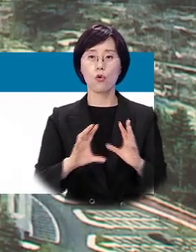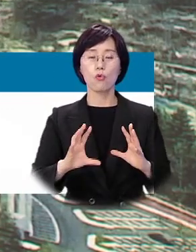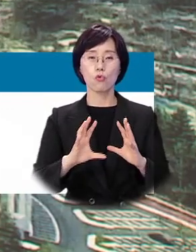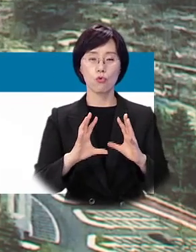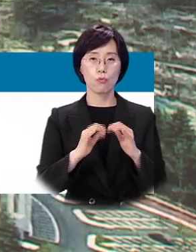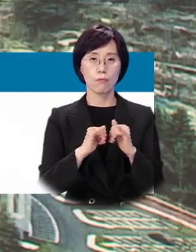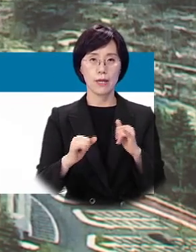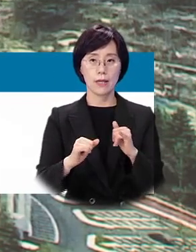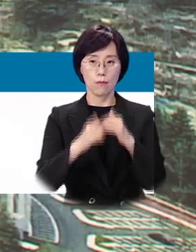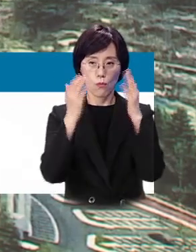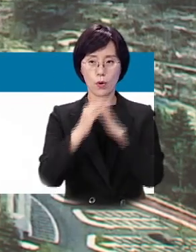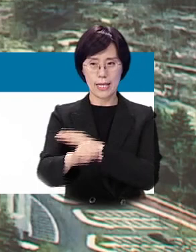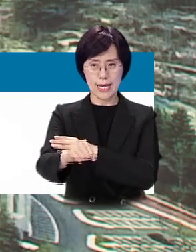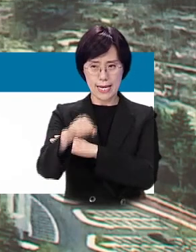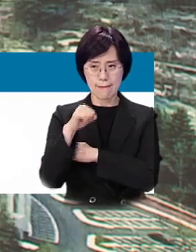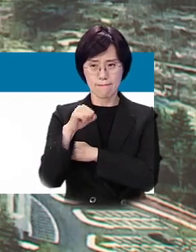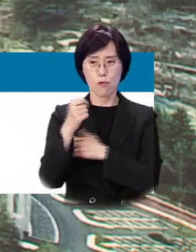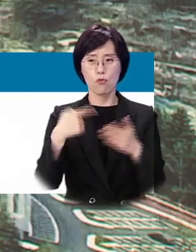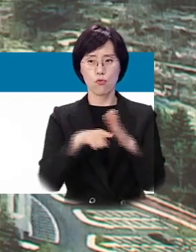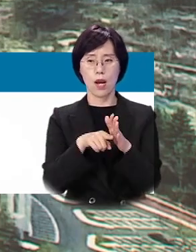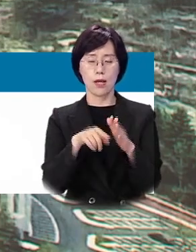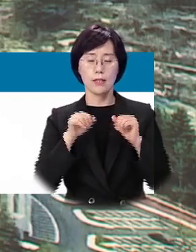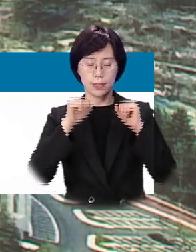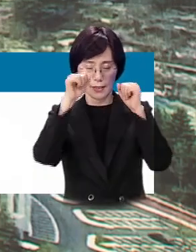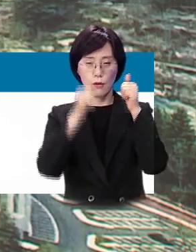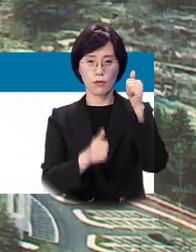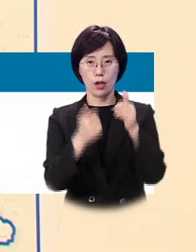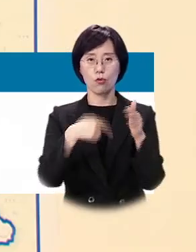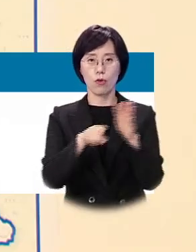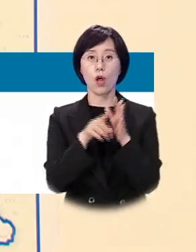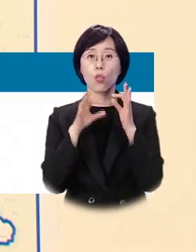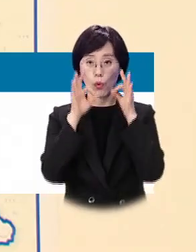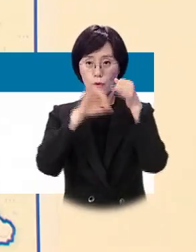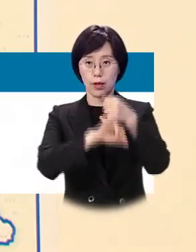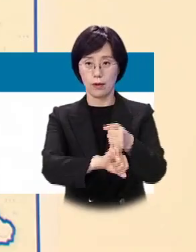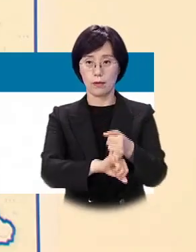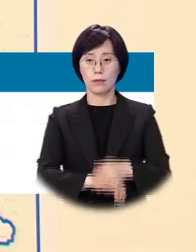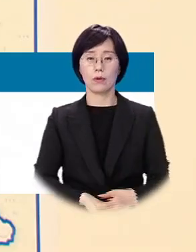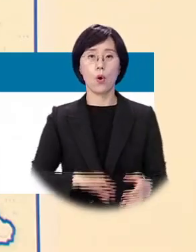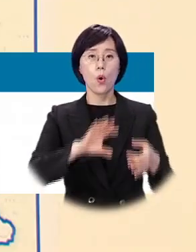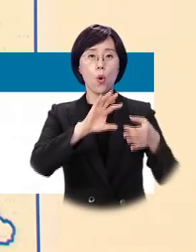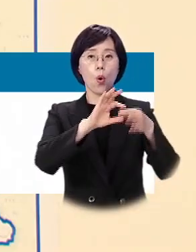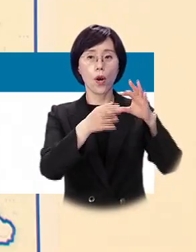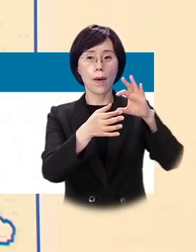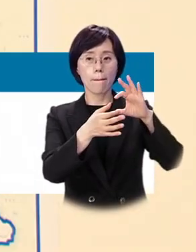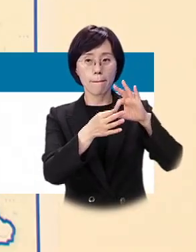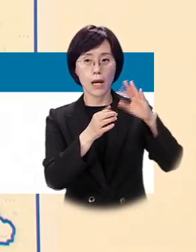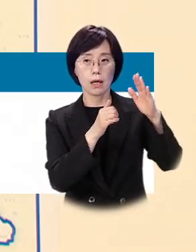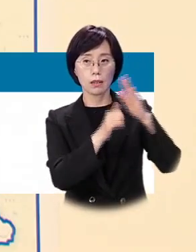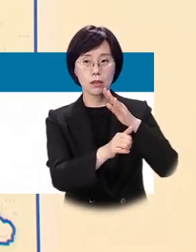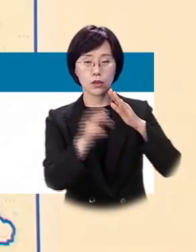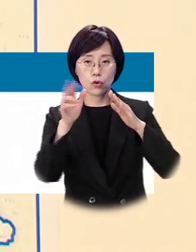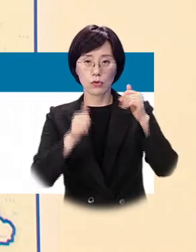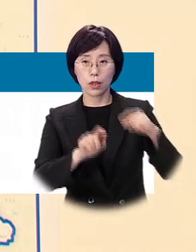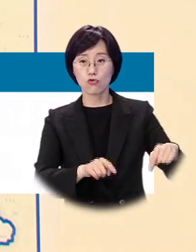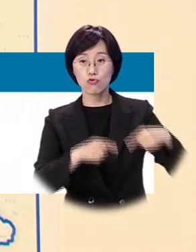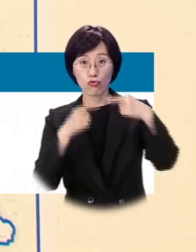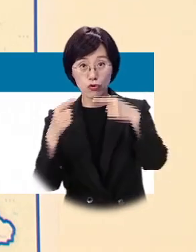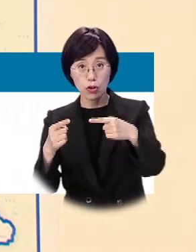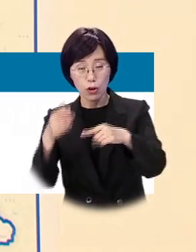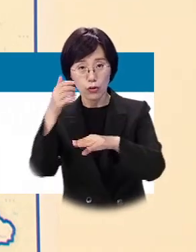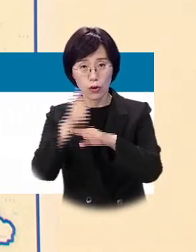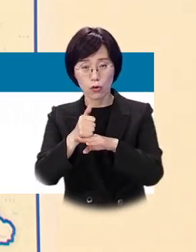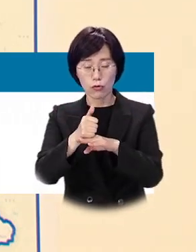위한 국민 모두 힘을 내는 그런 체전이 되도록 하겠습니다. 올림픽 스타들의 전국 체전 출전이